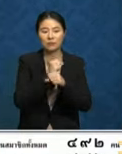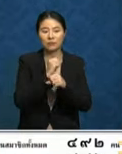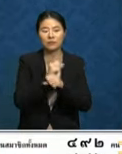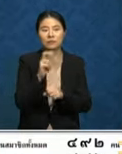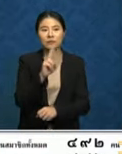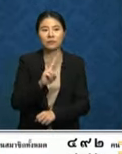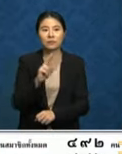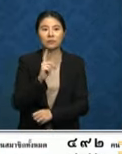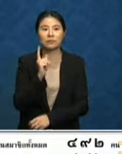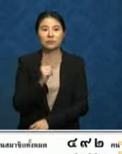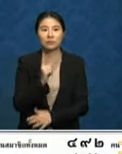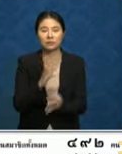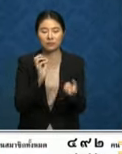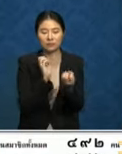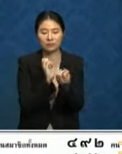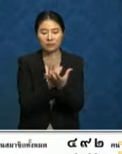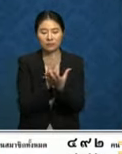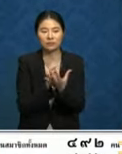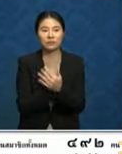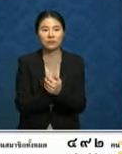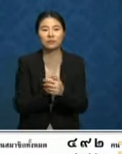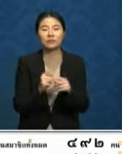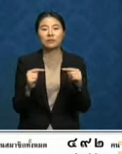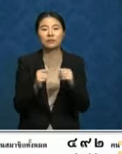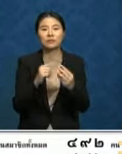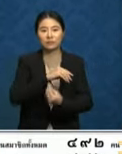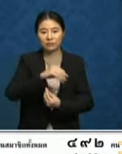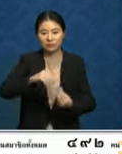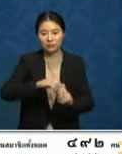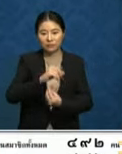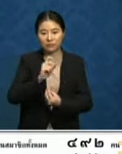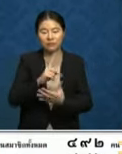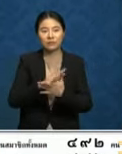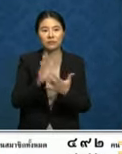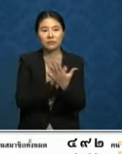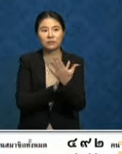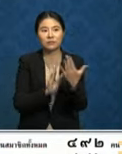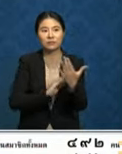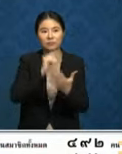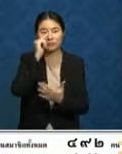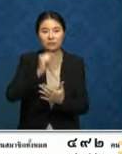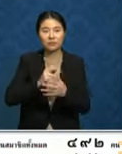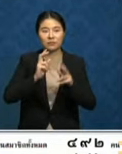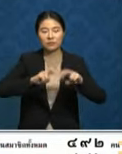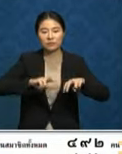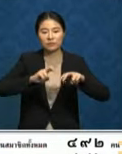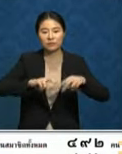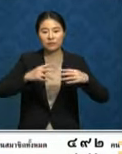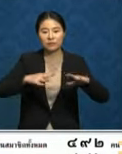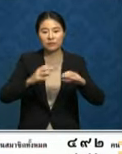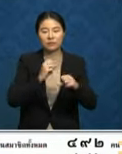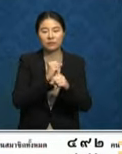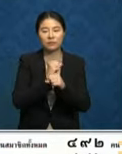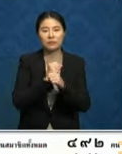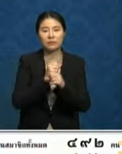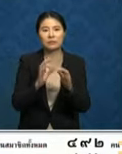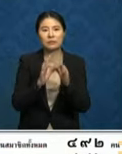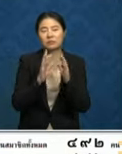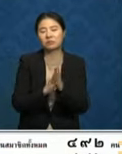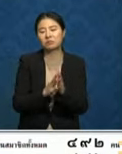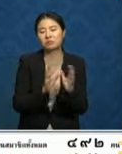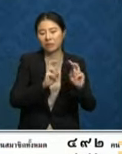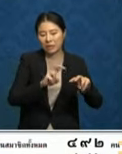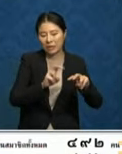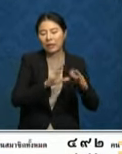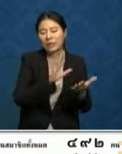จริงเกิดผลกระทบเชิงบวกต่อเศรษฐกิจของประเทศชาติไม่ใช่ว่าวิจัยเสร็จแล้วนำผลงานวิจัยไปไว้บนหิ้ง